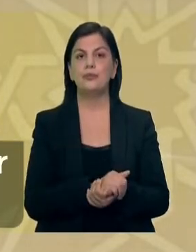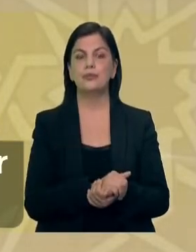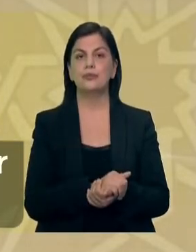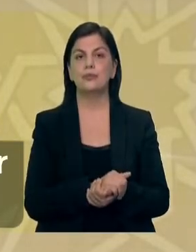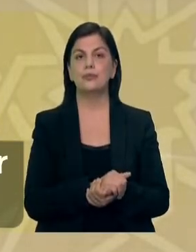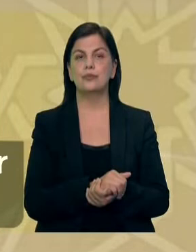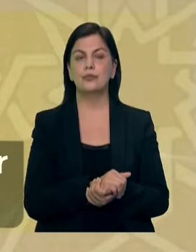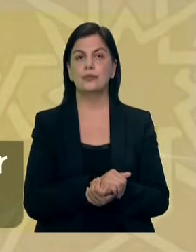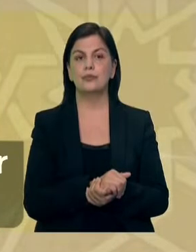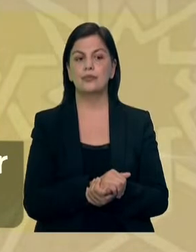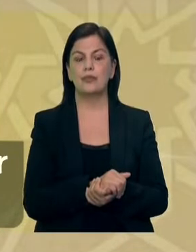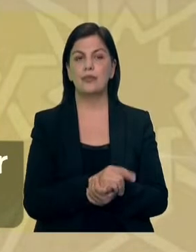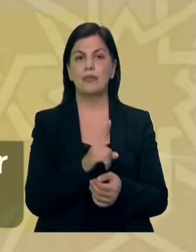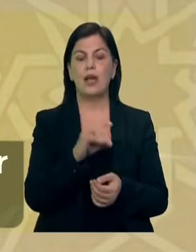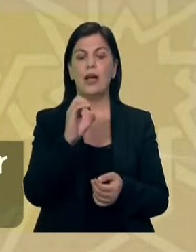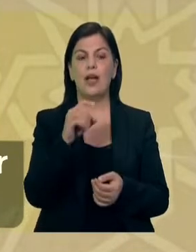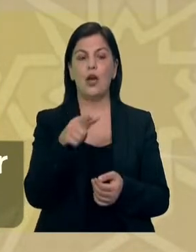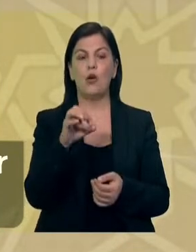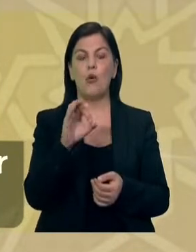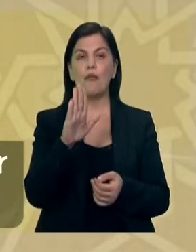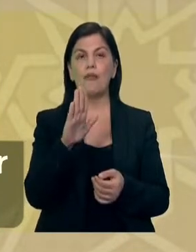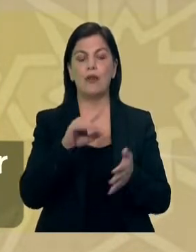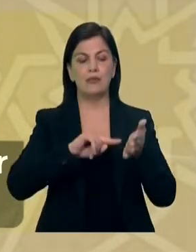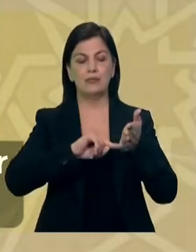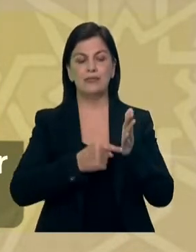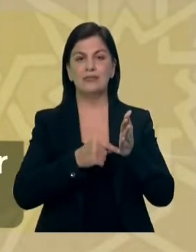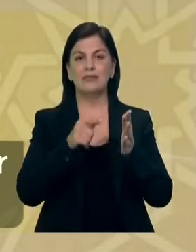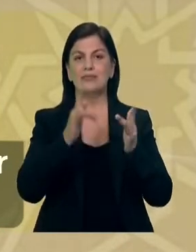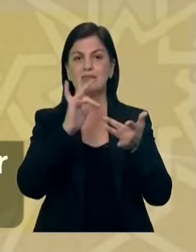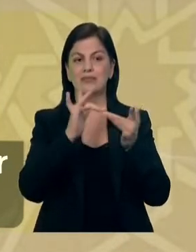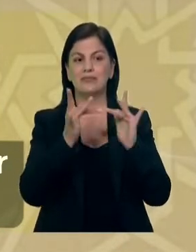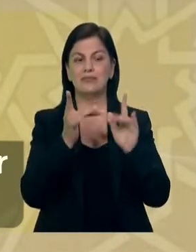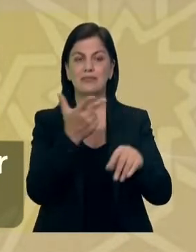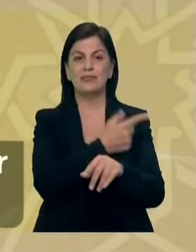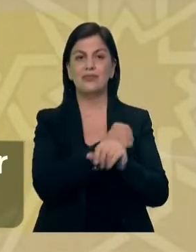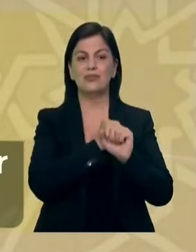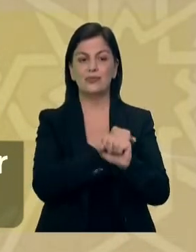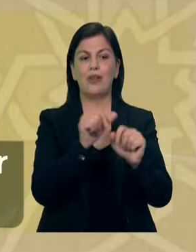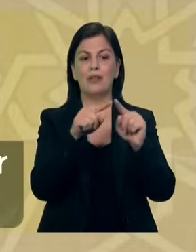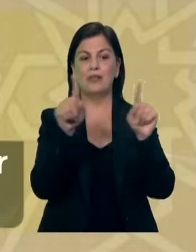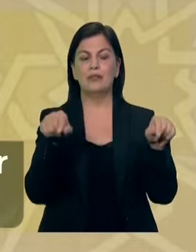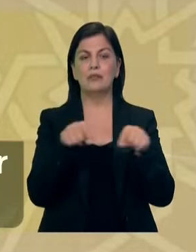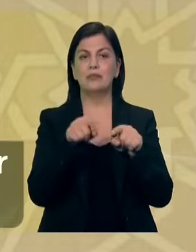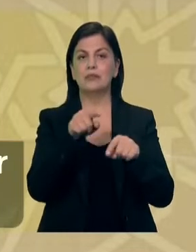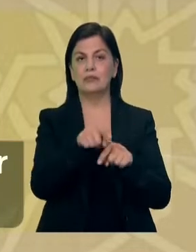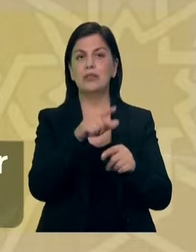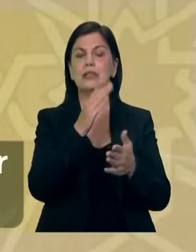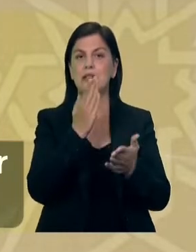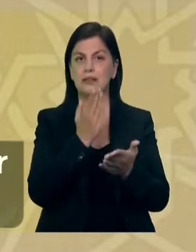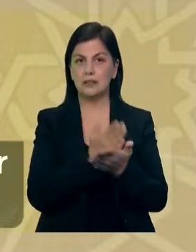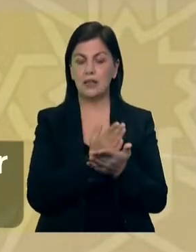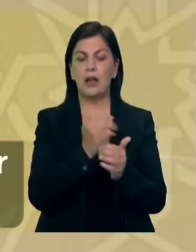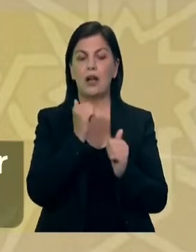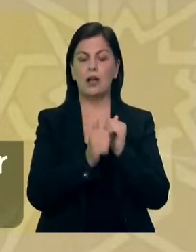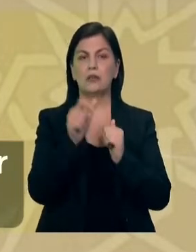deməli e-gov portalında xüsusi bir vaksinasiya sertifikatı formalaşdırılır. Həmin sertifikata hər bir